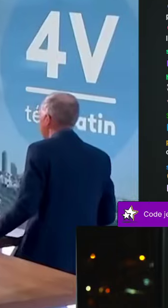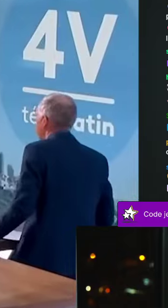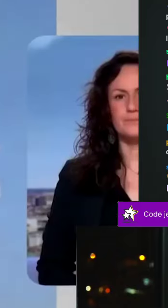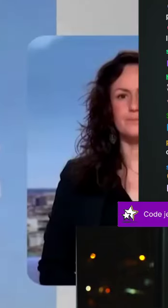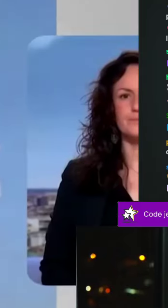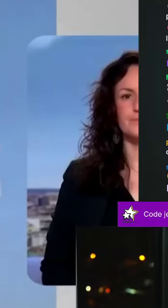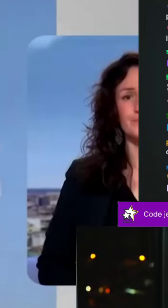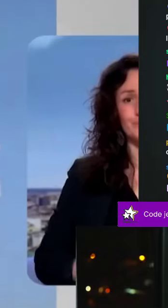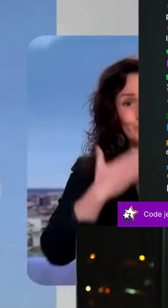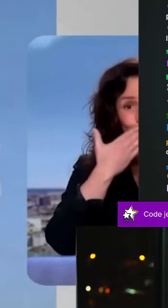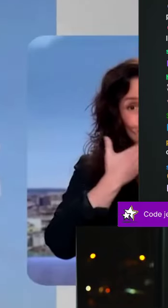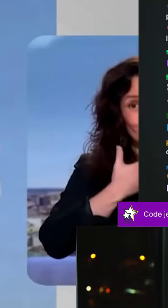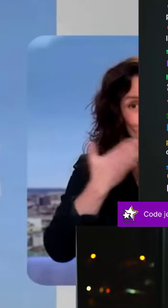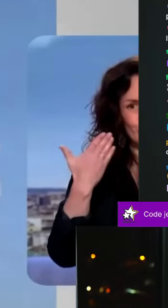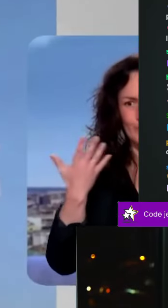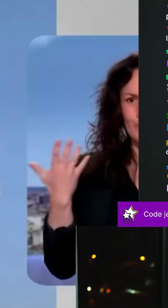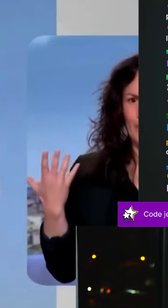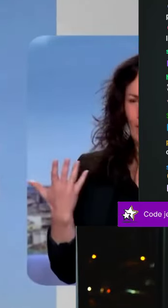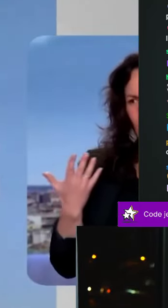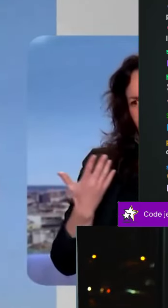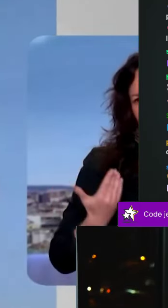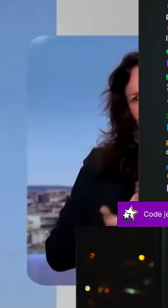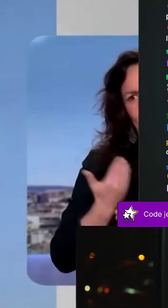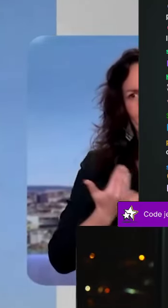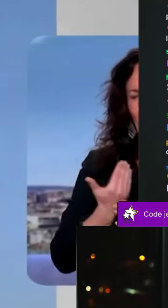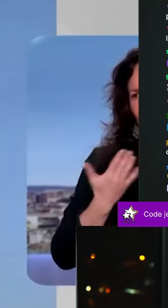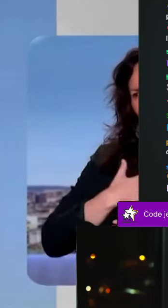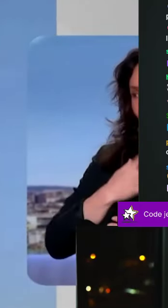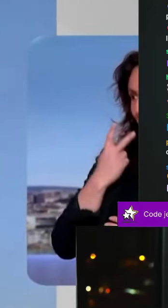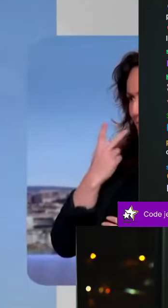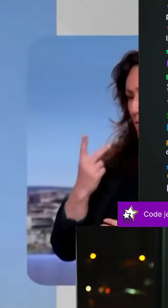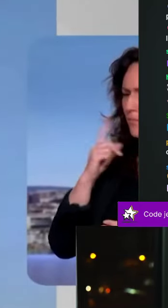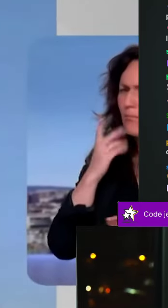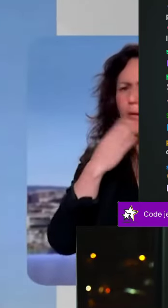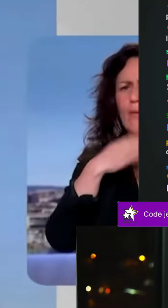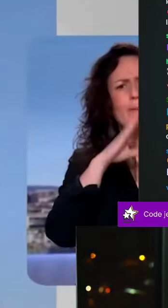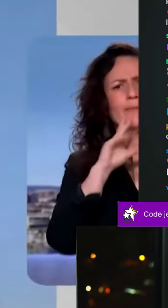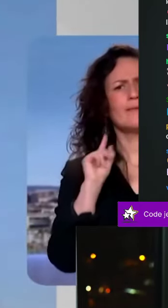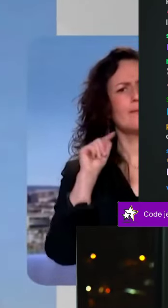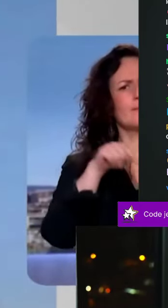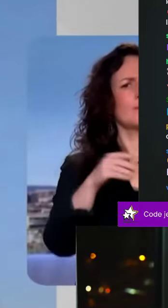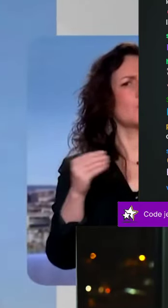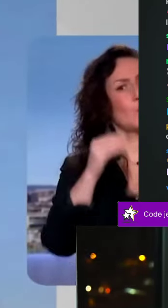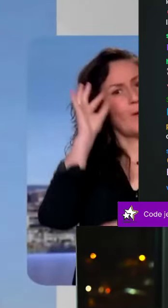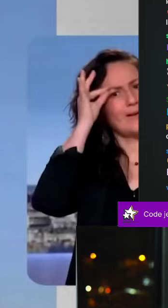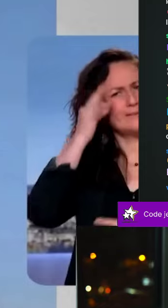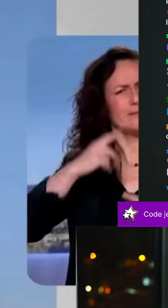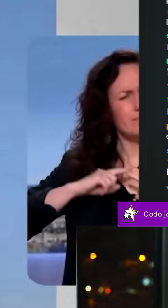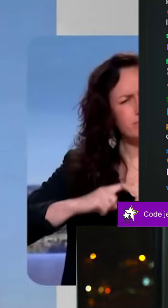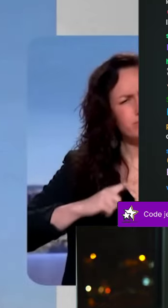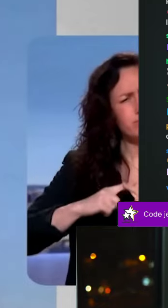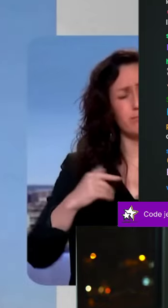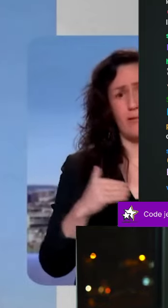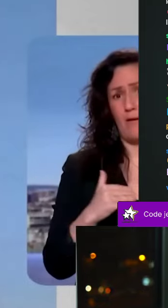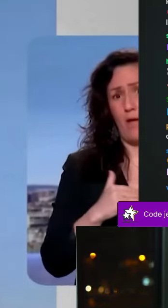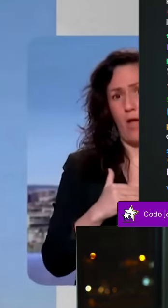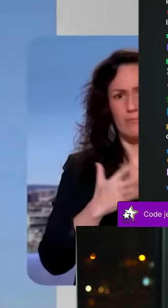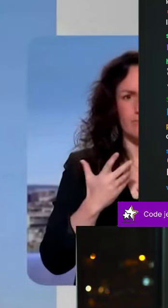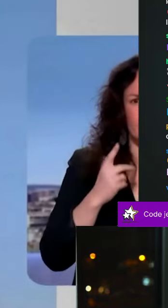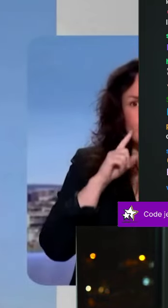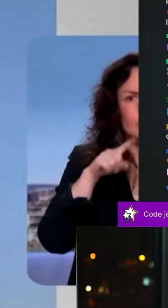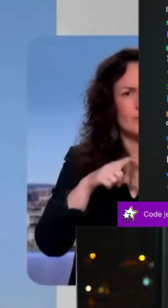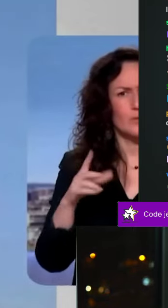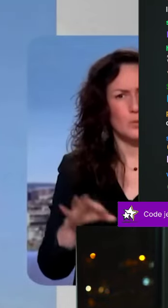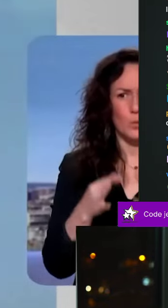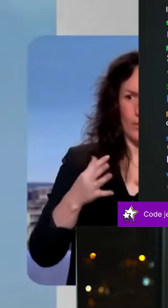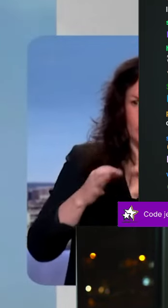voix attendu ce matin figurez-vous parce que cet après-midi évidemment rendez-vous important à l'ésée un nouveau round de négociation qui va avoir lieu pour tenter de trouver